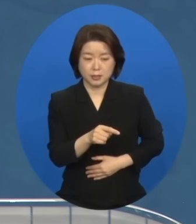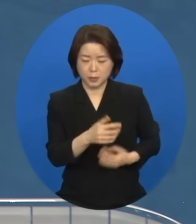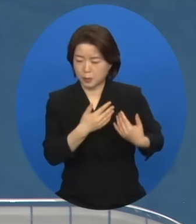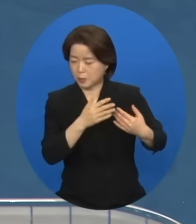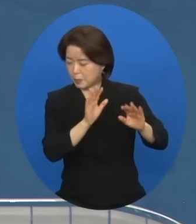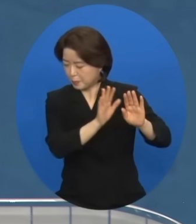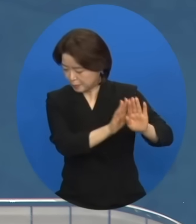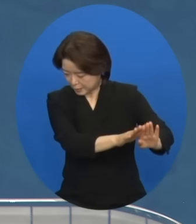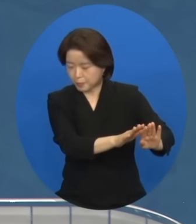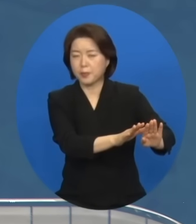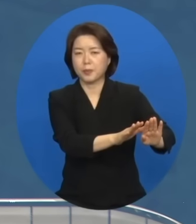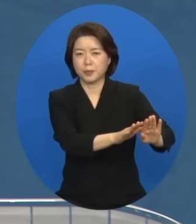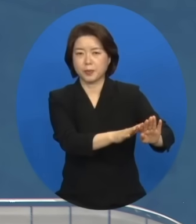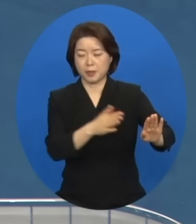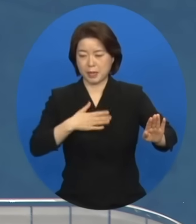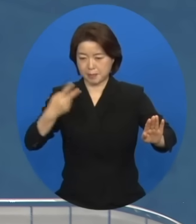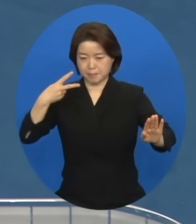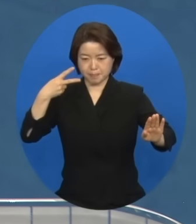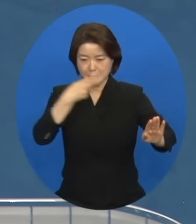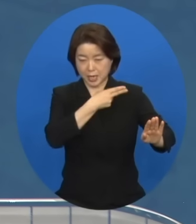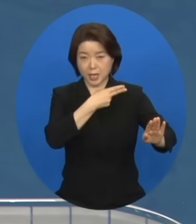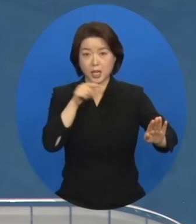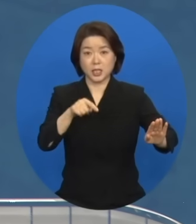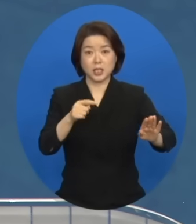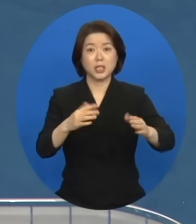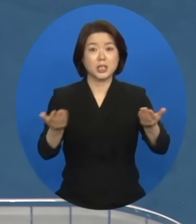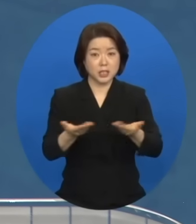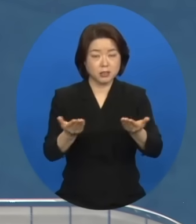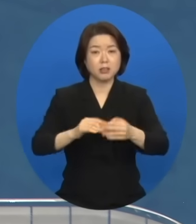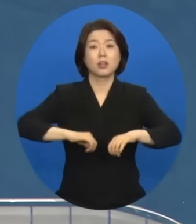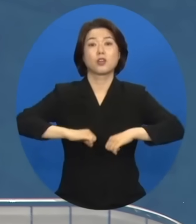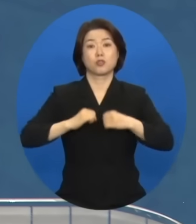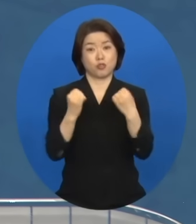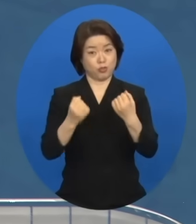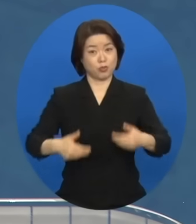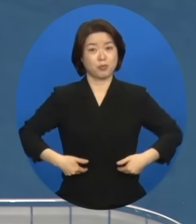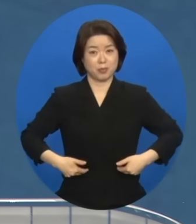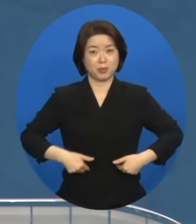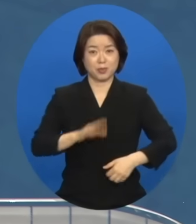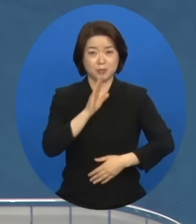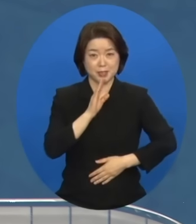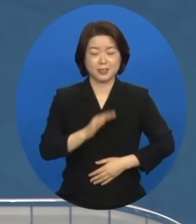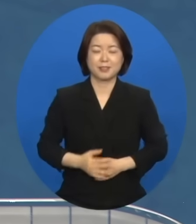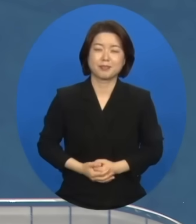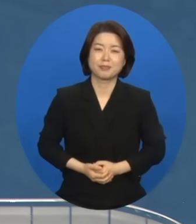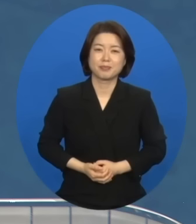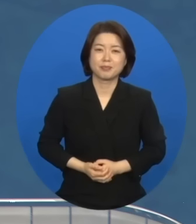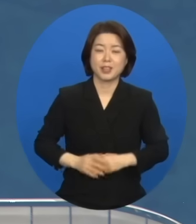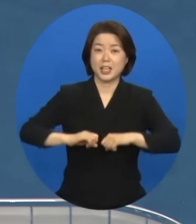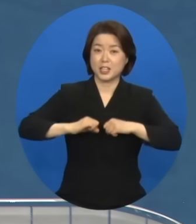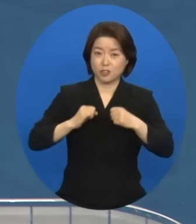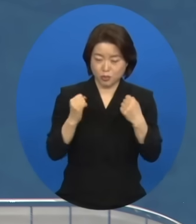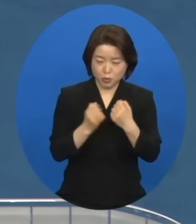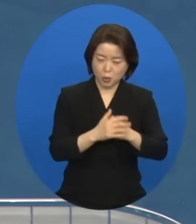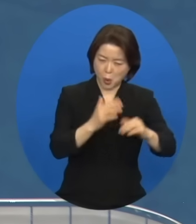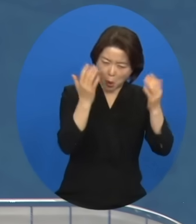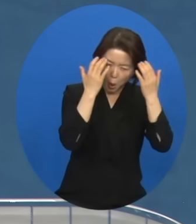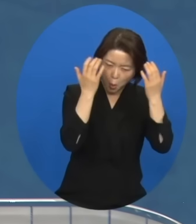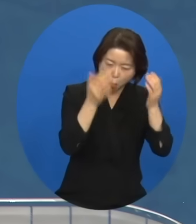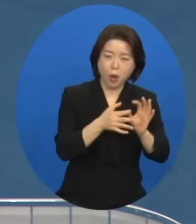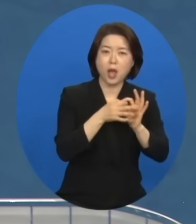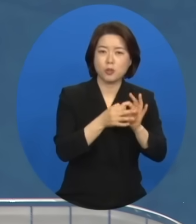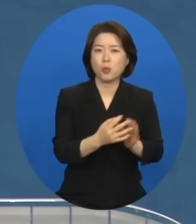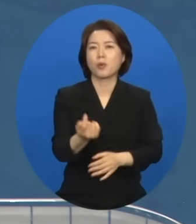내려놓고 금식하는 일은 순종인 거죠. 그러니까 순종은 고난을 통하여 배우게